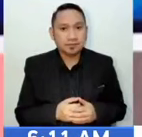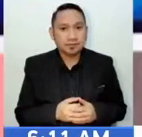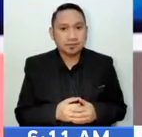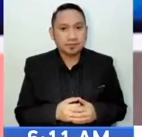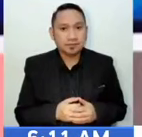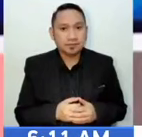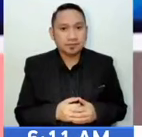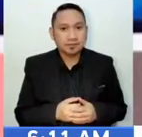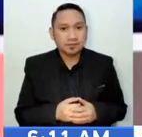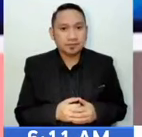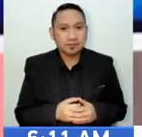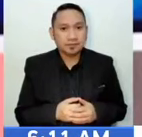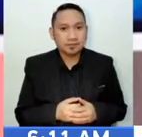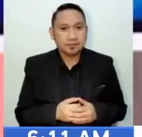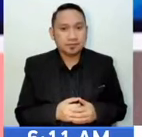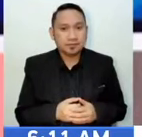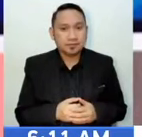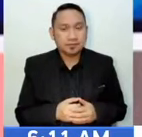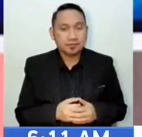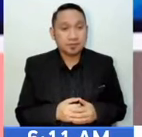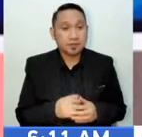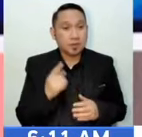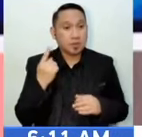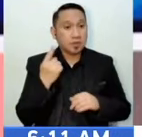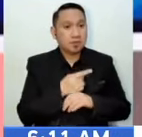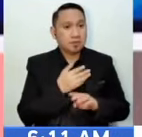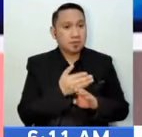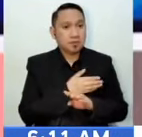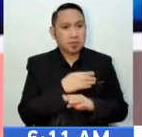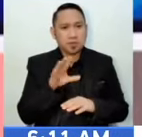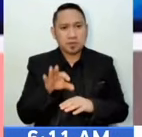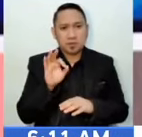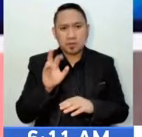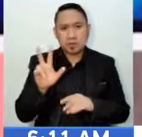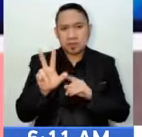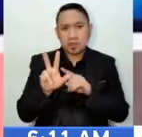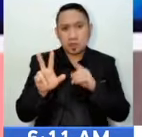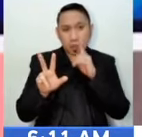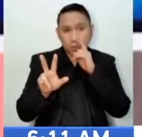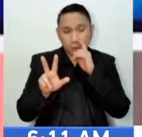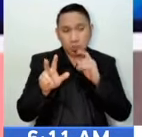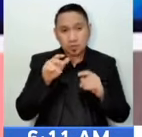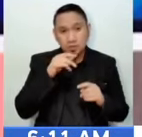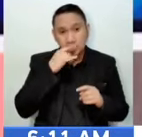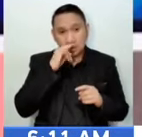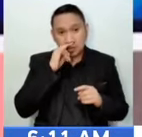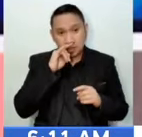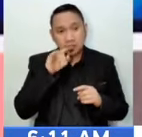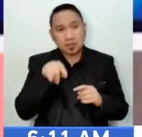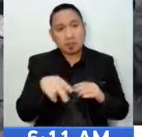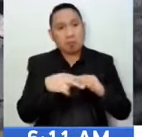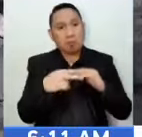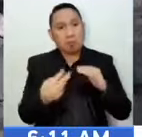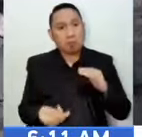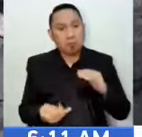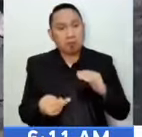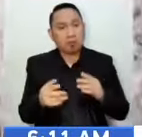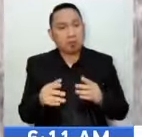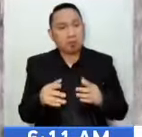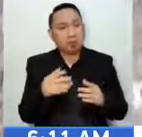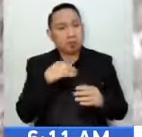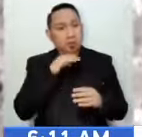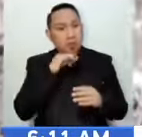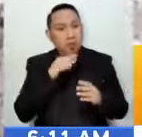Isang araw ang lumipas bago nahanap ang katawan ng 3 taong gulang na bata na nahulog sa Imbornal sa Caloocan. Gumamit na ng kamera ang MMDA